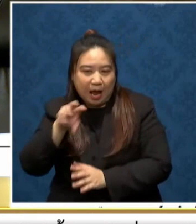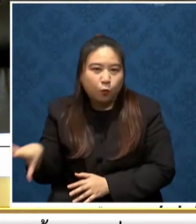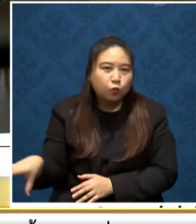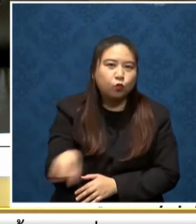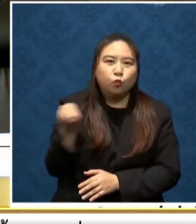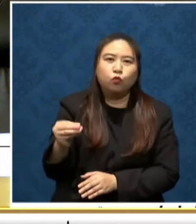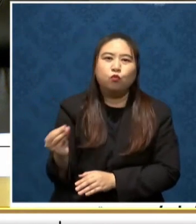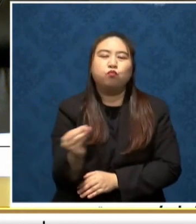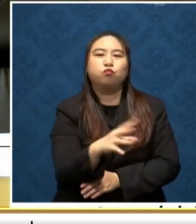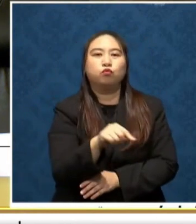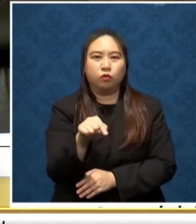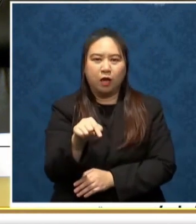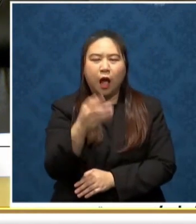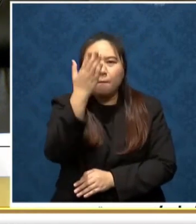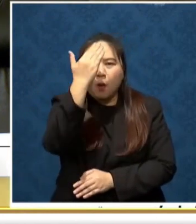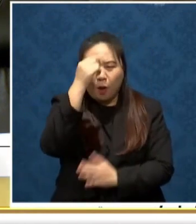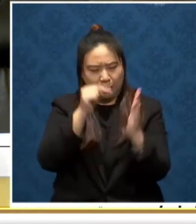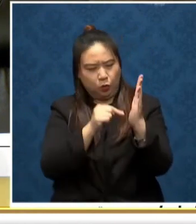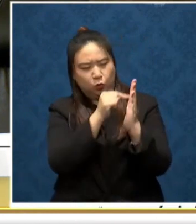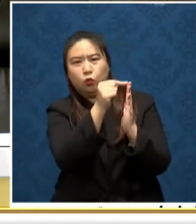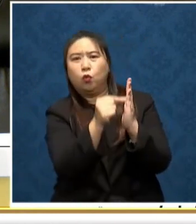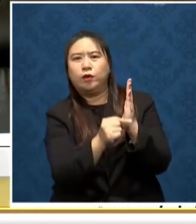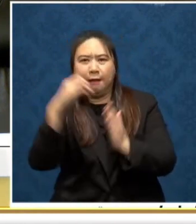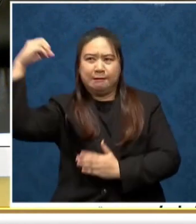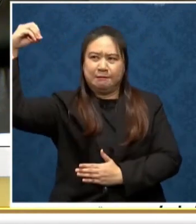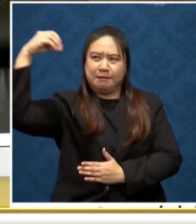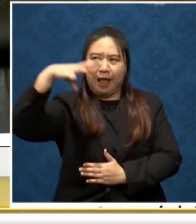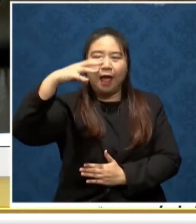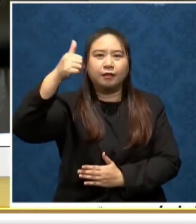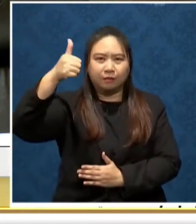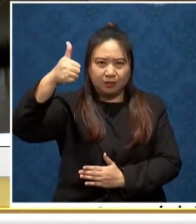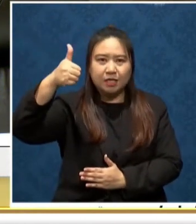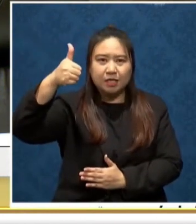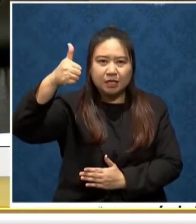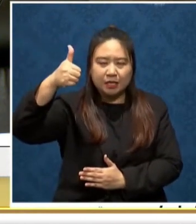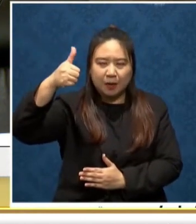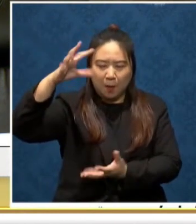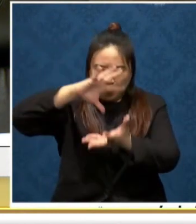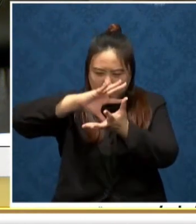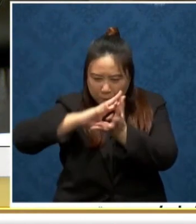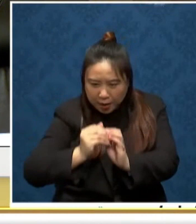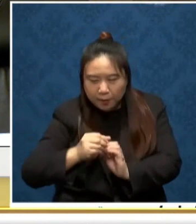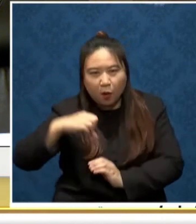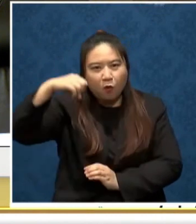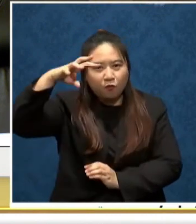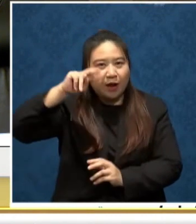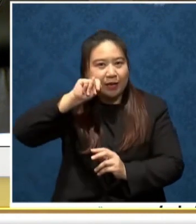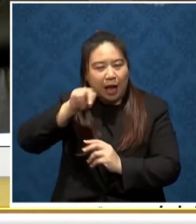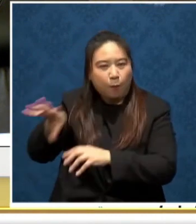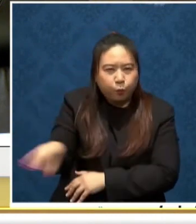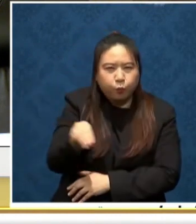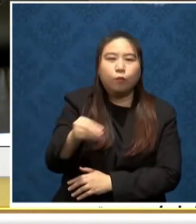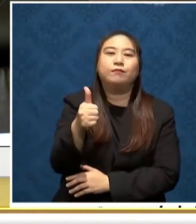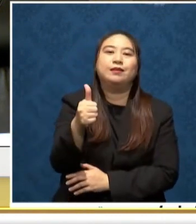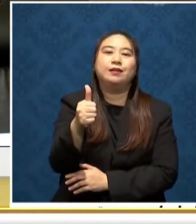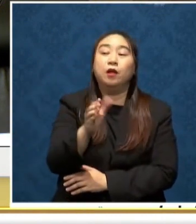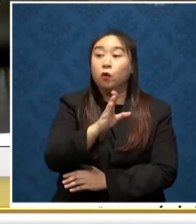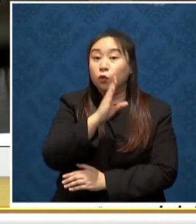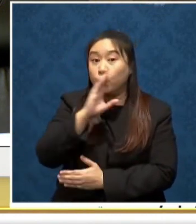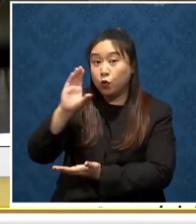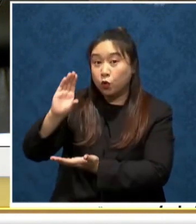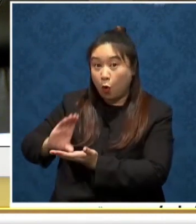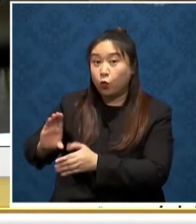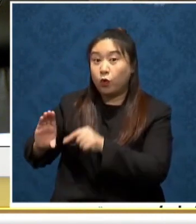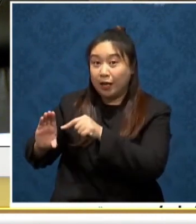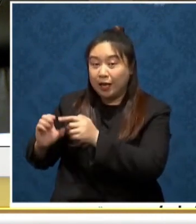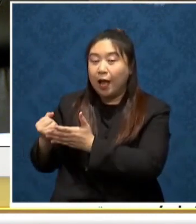ทำโซลาร์เซลล์แล้วมีประสิทธิภาพมากที่สุดอันนี้ผมอยากเห็นว่าทางถ้ากองทุนสงเคราะห์เกษตรกรจะได้สามารถ